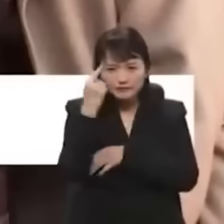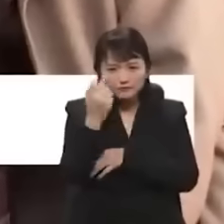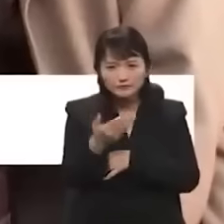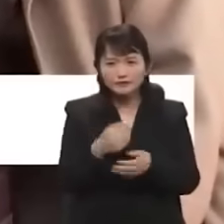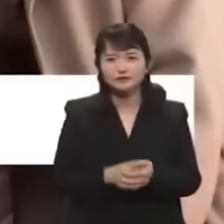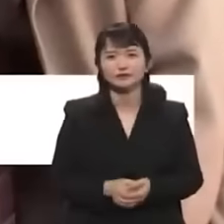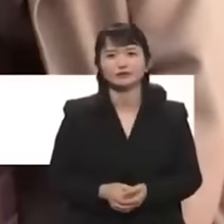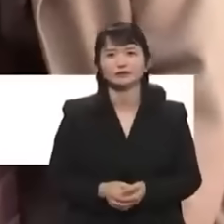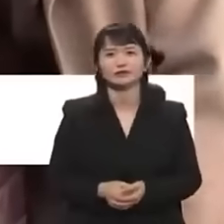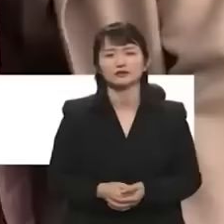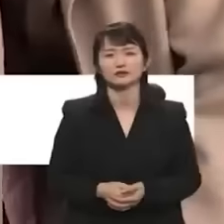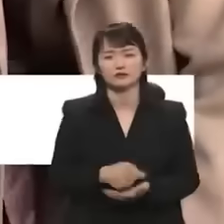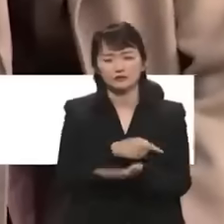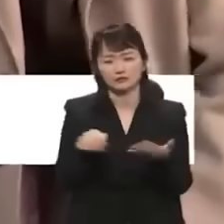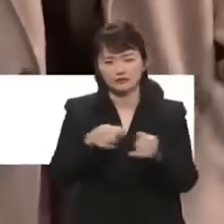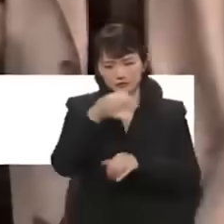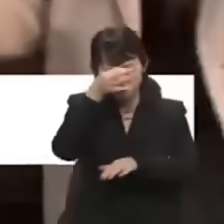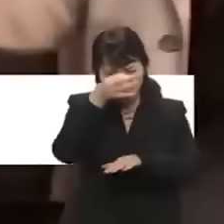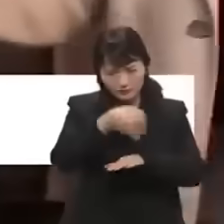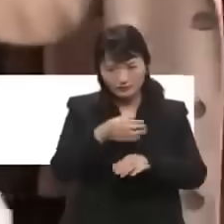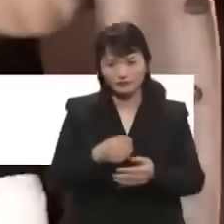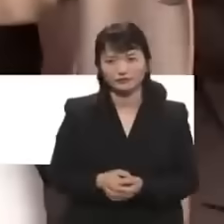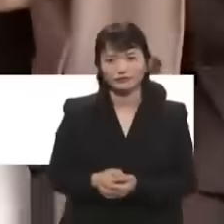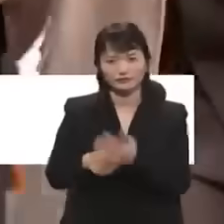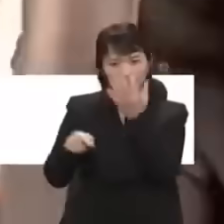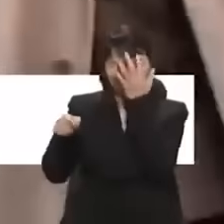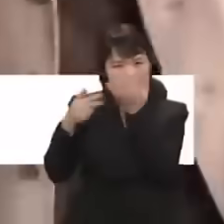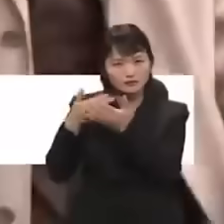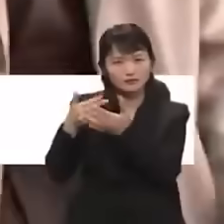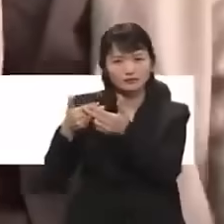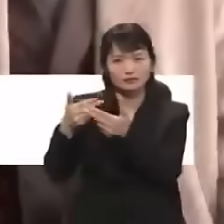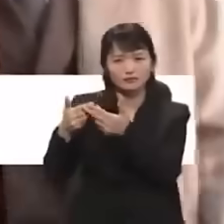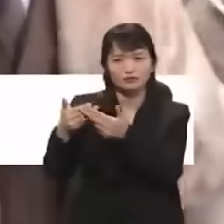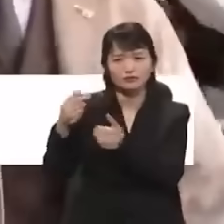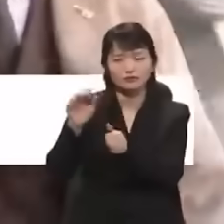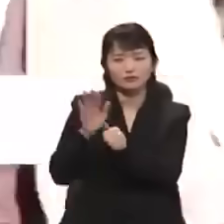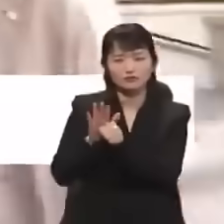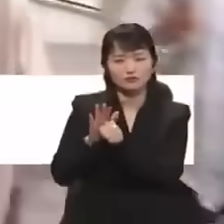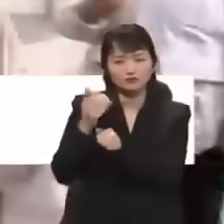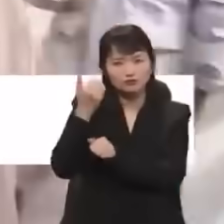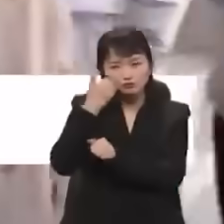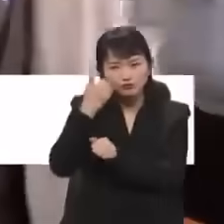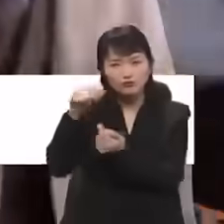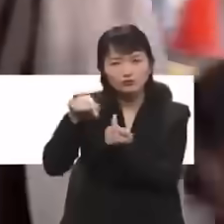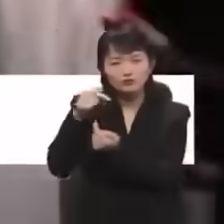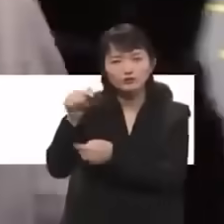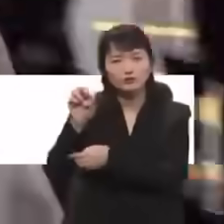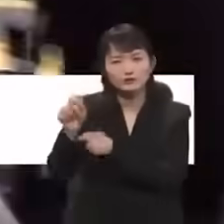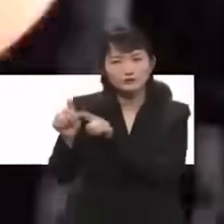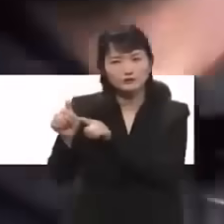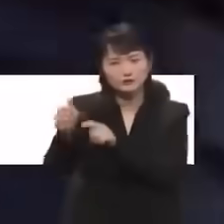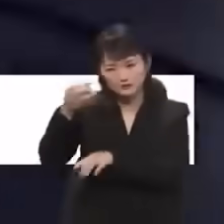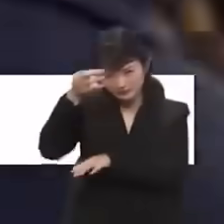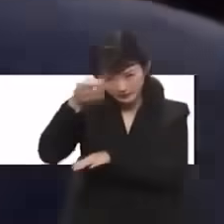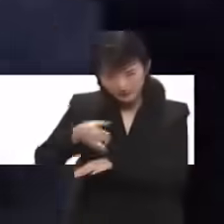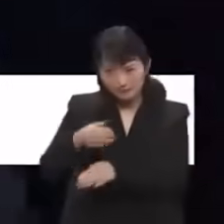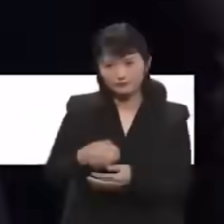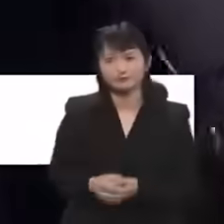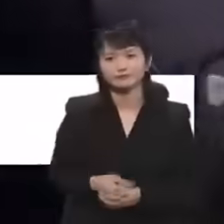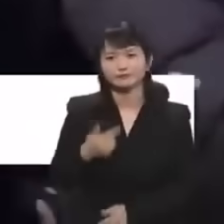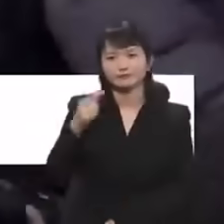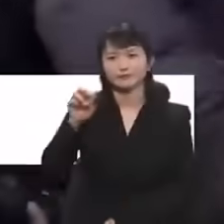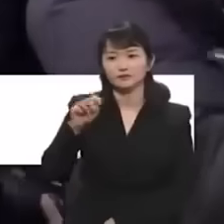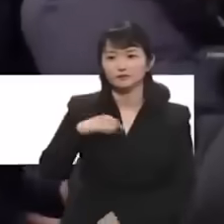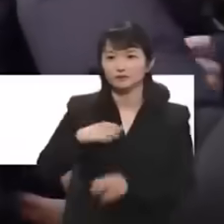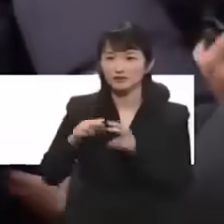남현이 씨가 제안한 겁니까 죄송합니다 그 남씨가 지금 본인 거짓말하고 계시다는데 이에 대해서 입장 있으실까요 남씨 주장